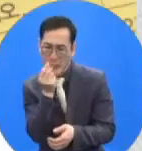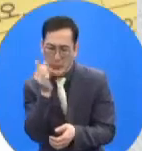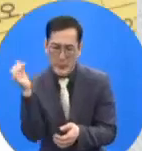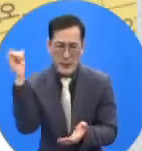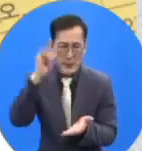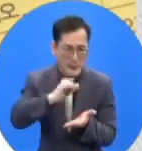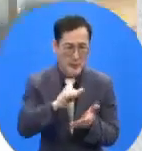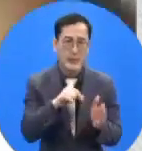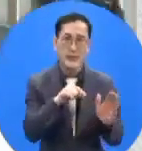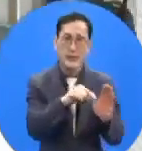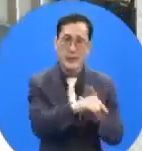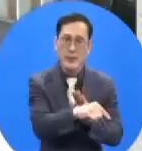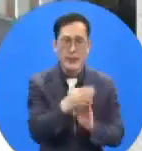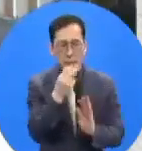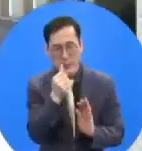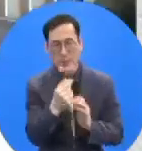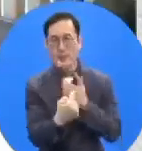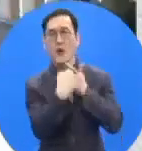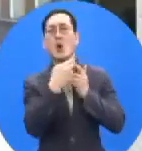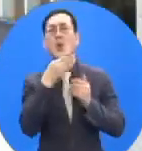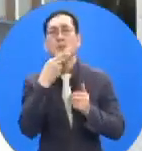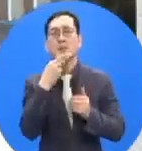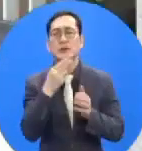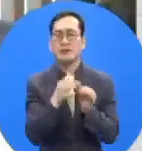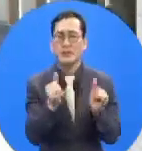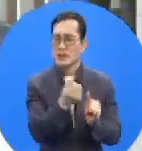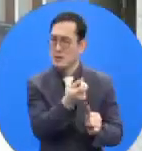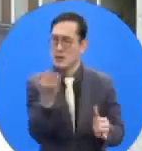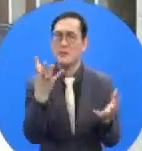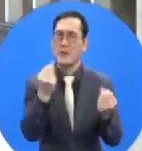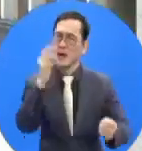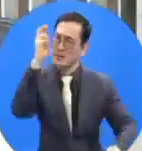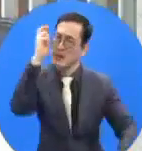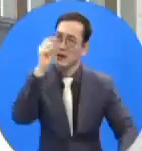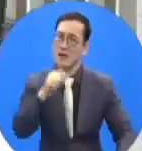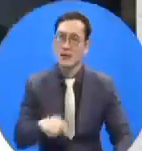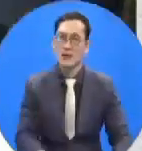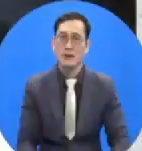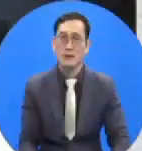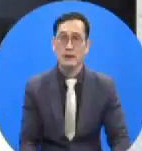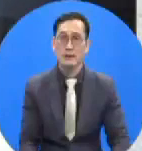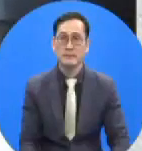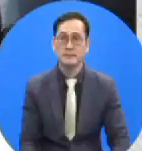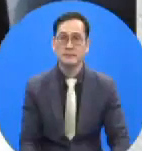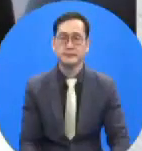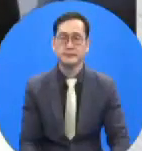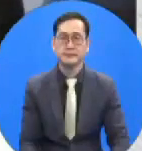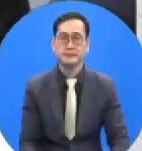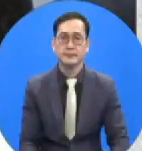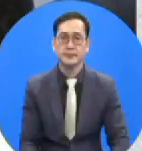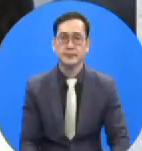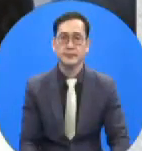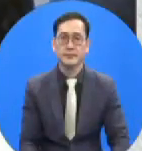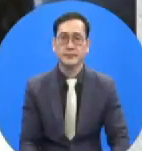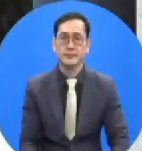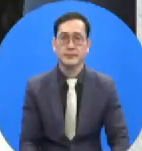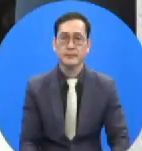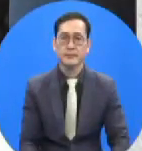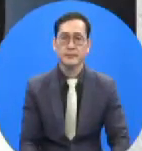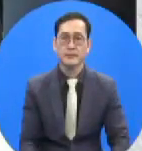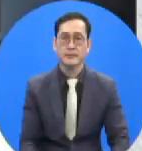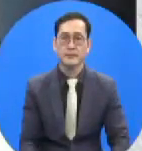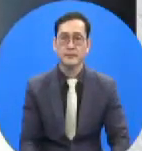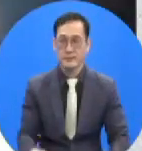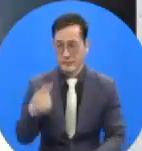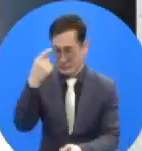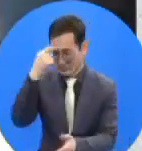그러니까 이렇게 해열제를 복용해서 발열을 숨기는 것도 문제고 그리고 실제로 무증상이나 경미한 증상으로 검역대로